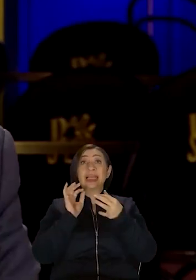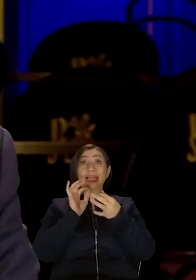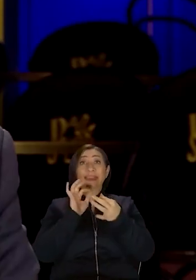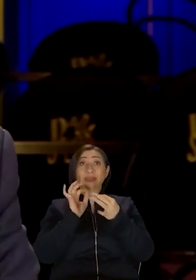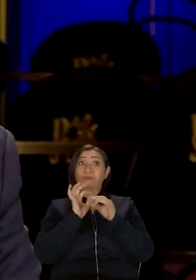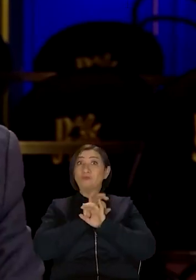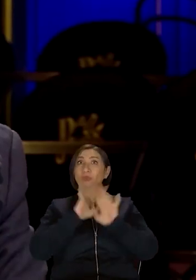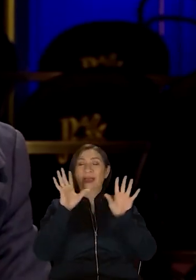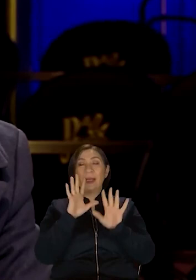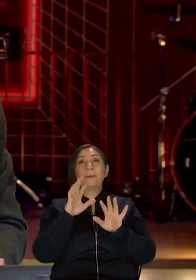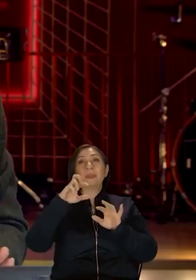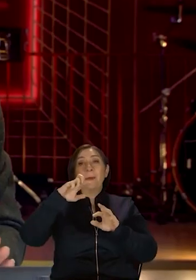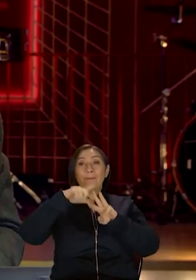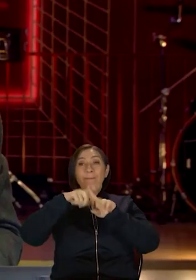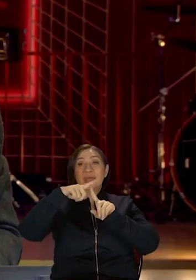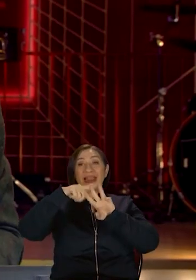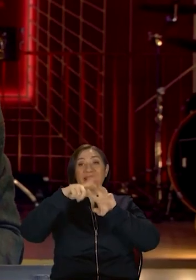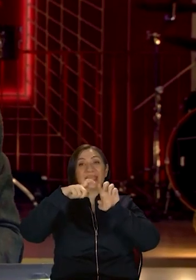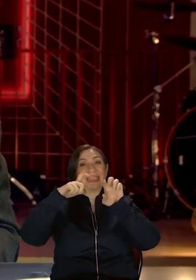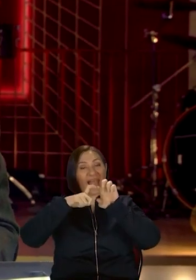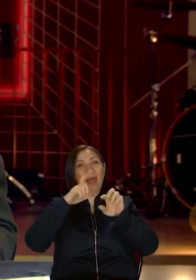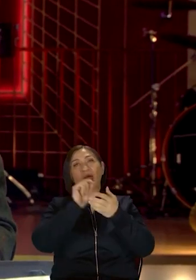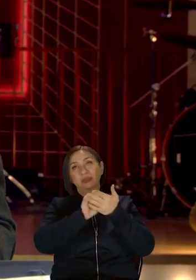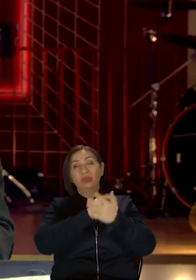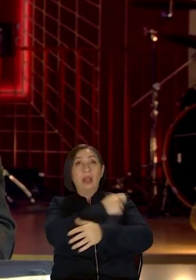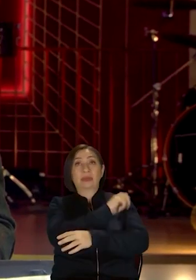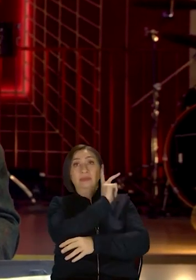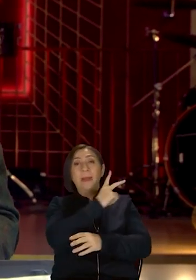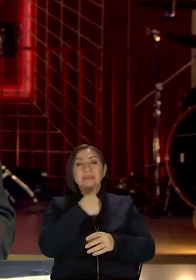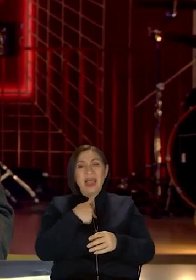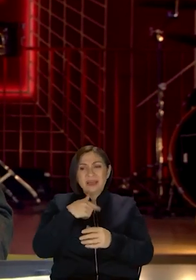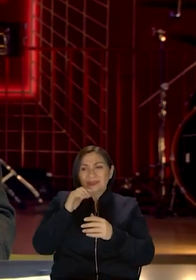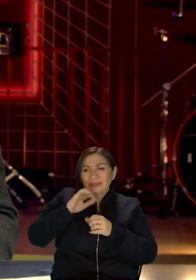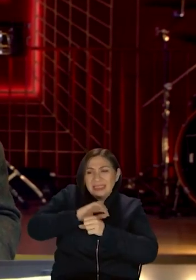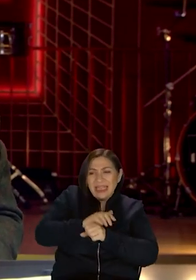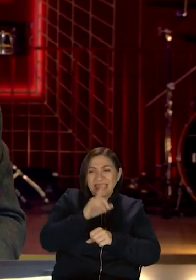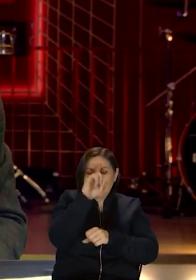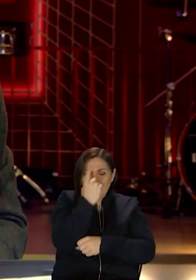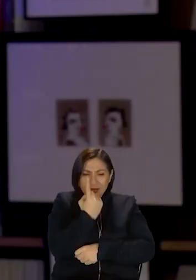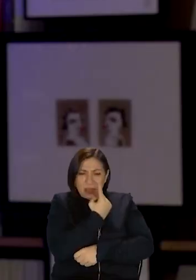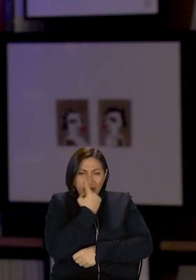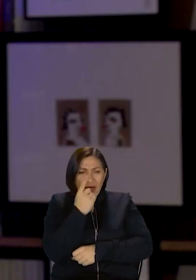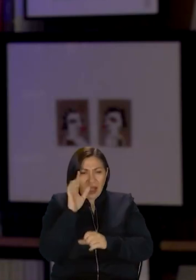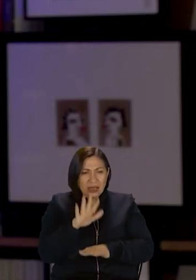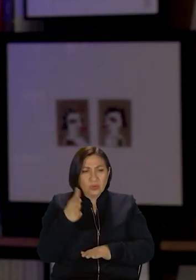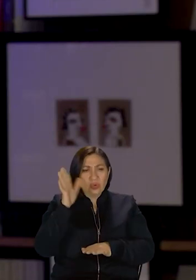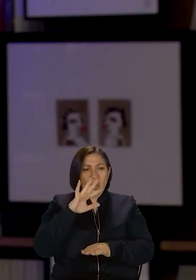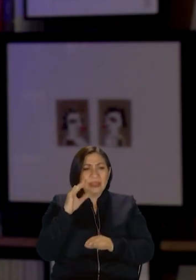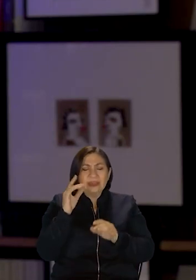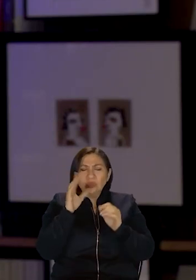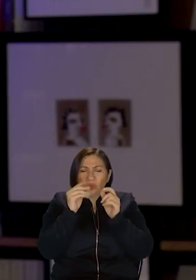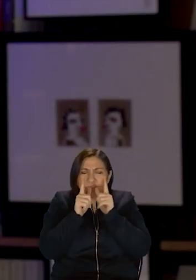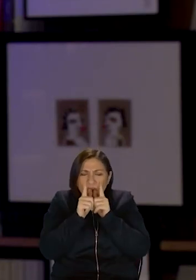Evet. Peter Lund, Alman yazar yazmış. Bizi aciz bırakan, önce yalnızlaştırıp sonra sağır